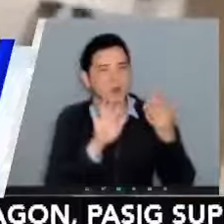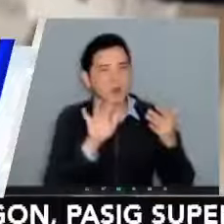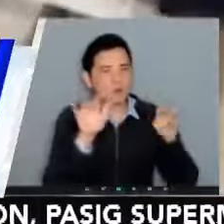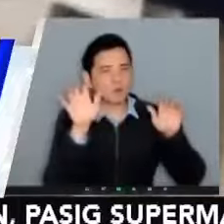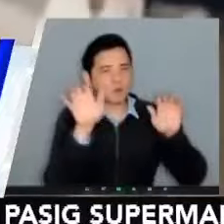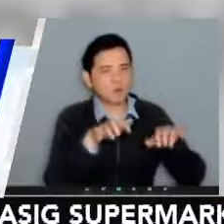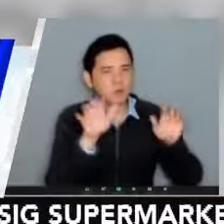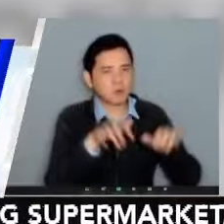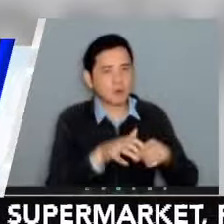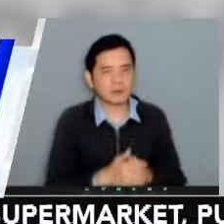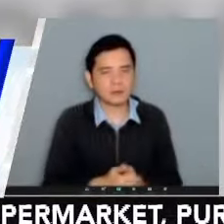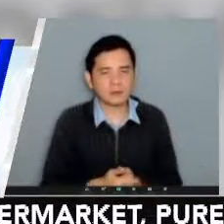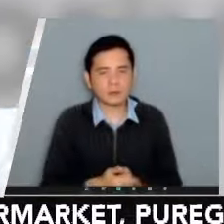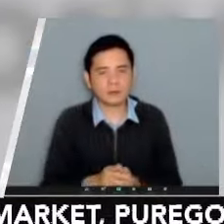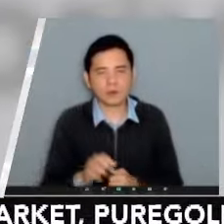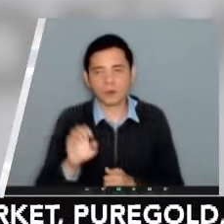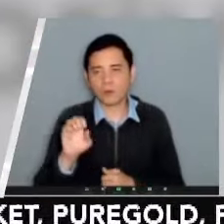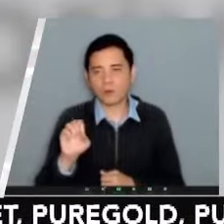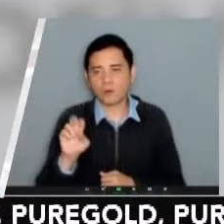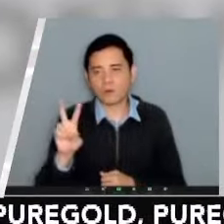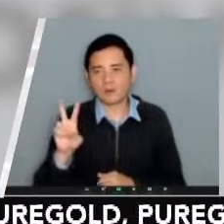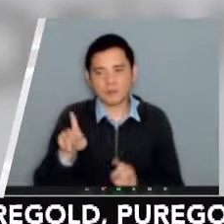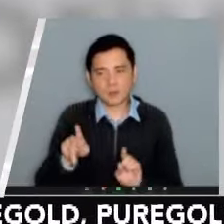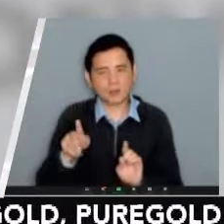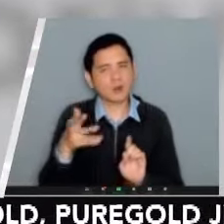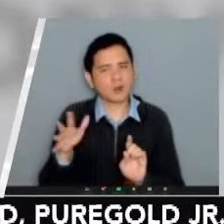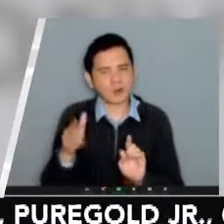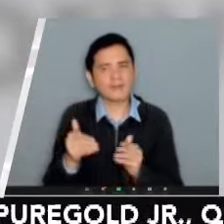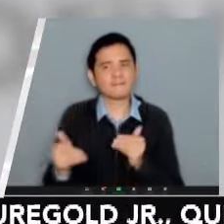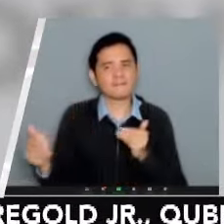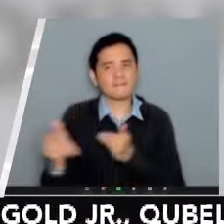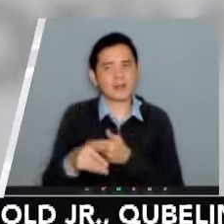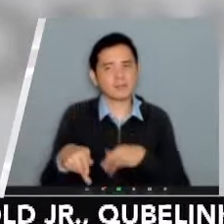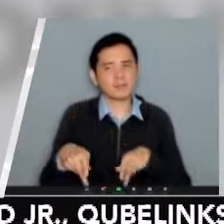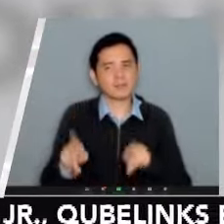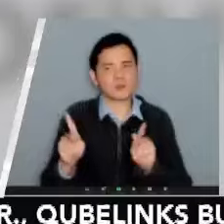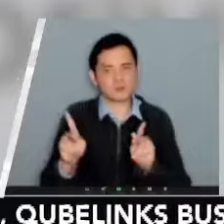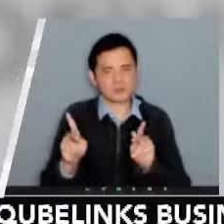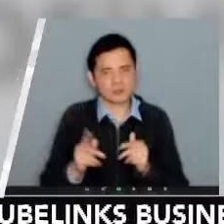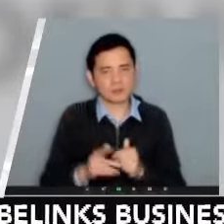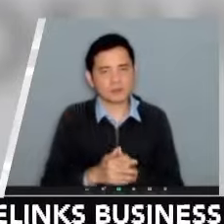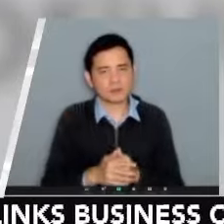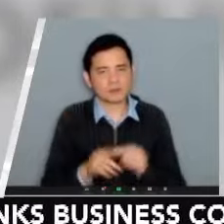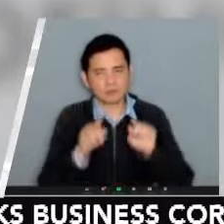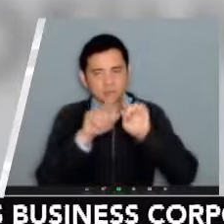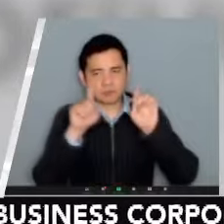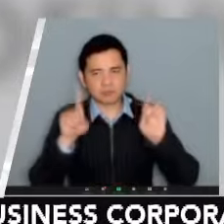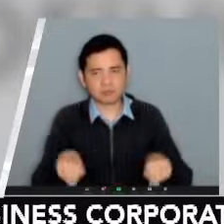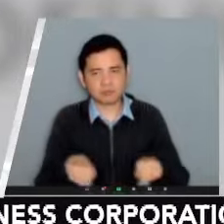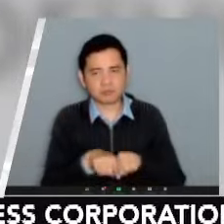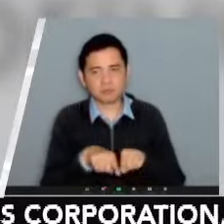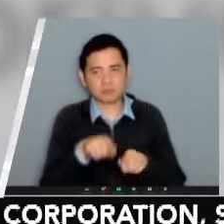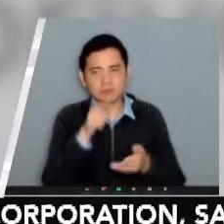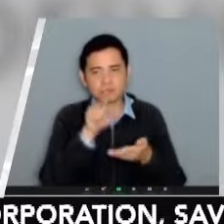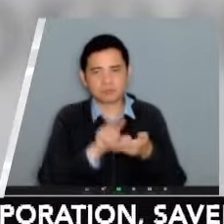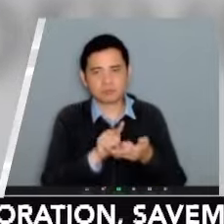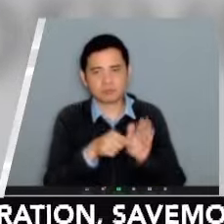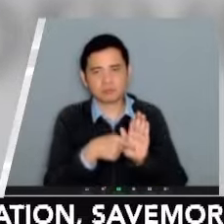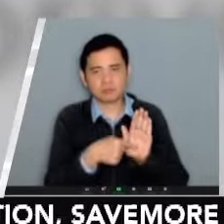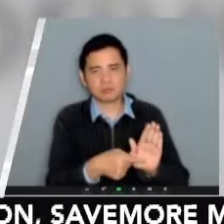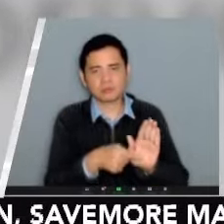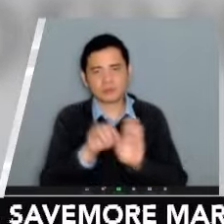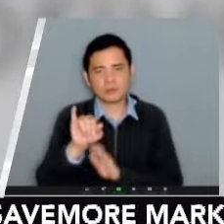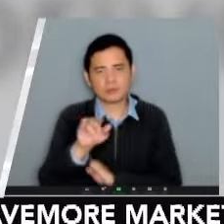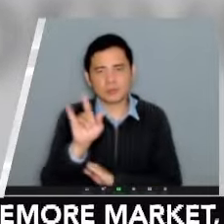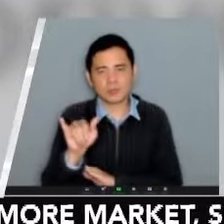may kaukulang permiso ang pagbiyahe ng bise batay sa Travel Authority na inisyo ng Office of the President noong July 9. Gayunman, tiniyak